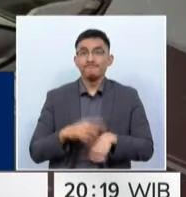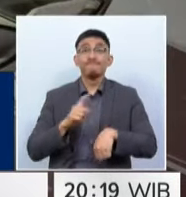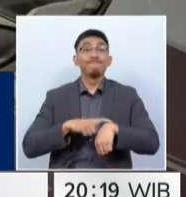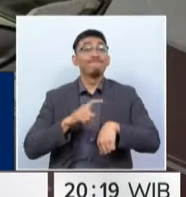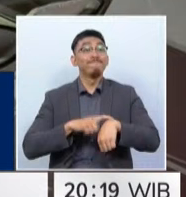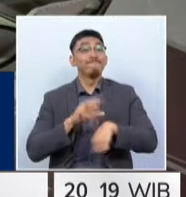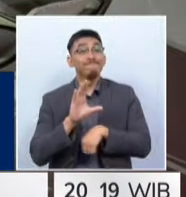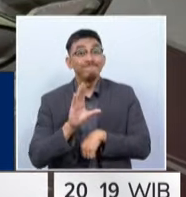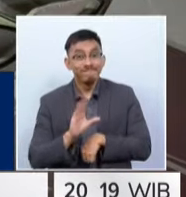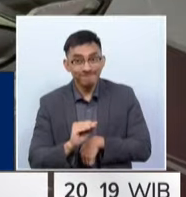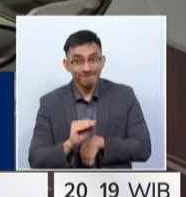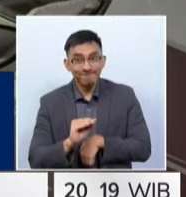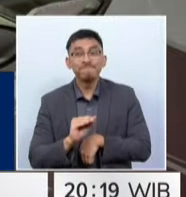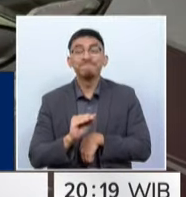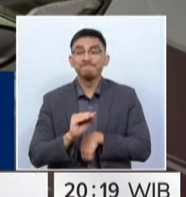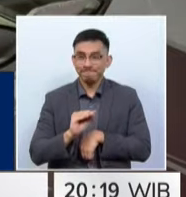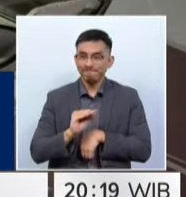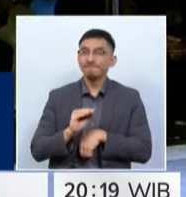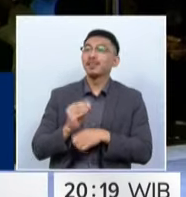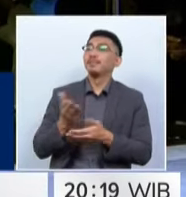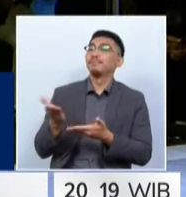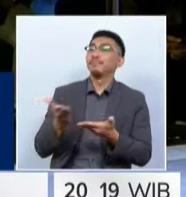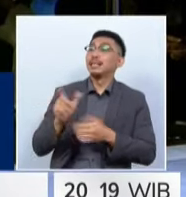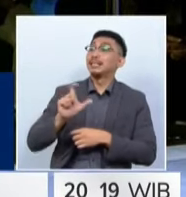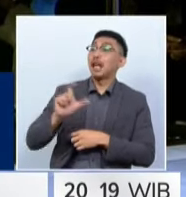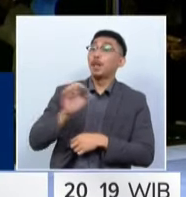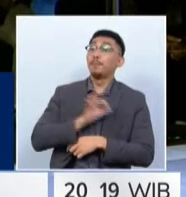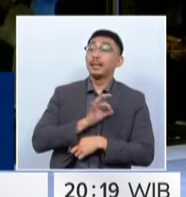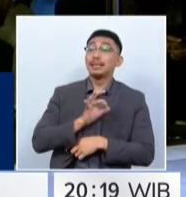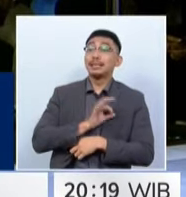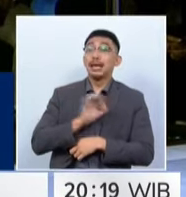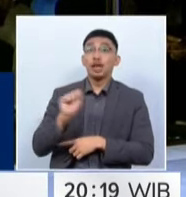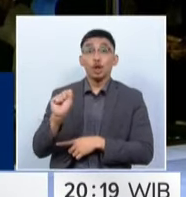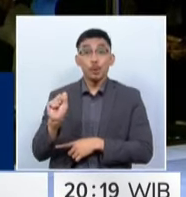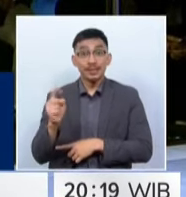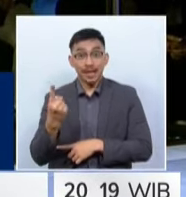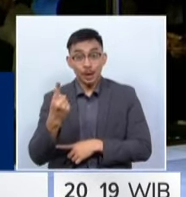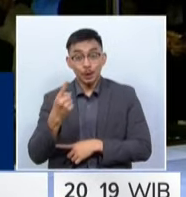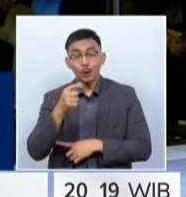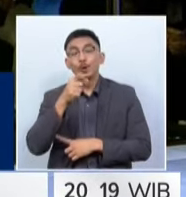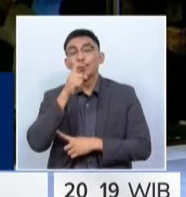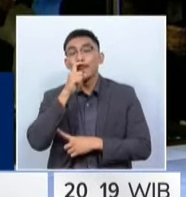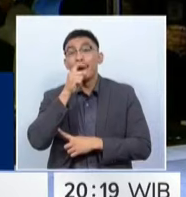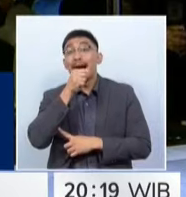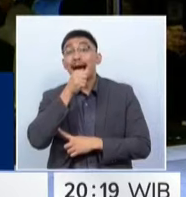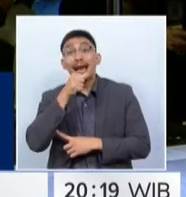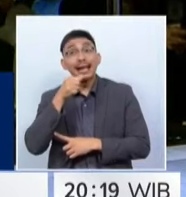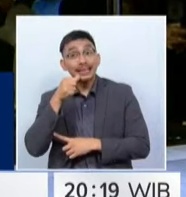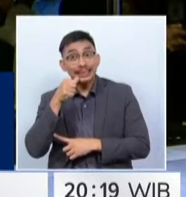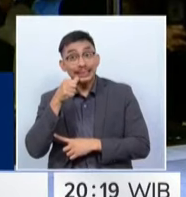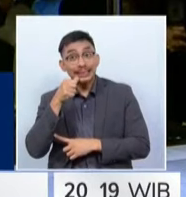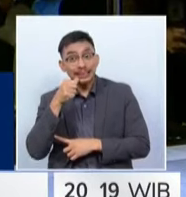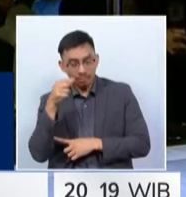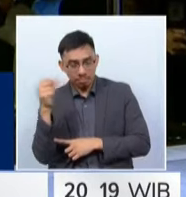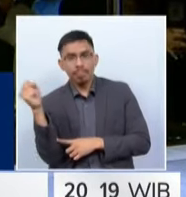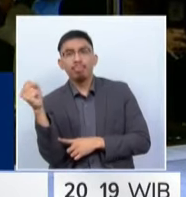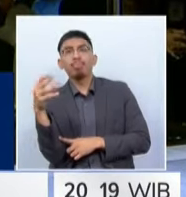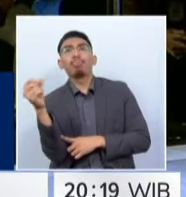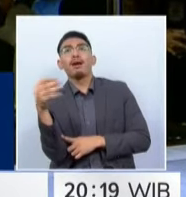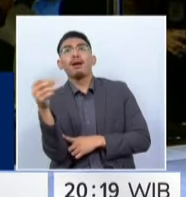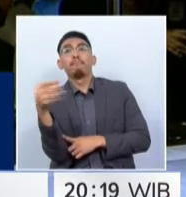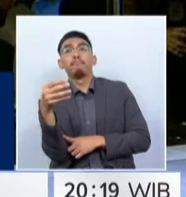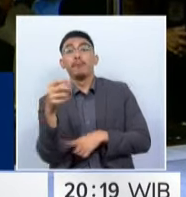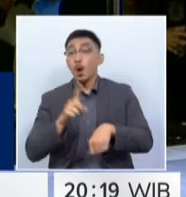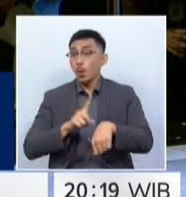Prabowo kami persilakan kepada calon Presiden Nomor ur 1 Bapak Anis basweda untuk menanggapi jawaban dari capres nomor urut 2 dalam waktu